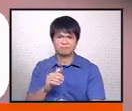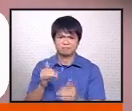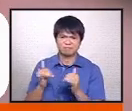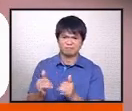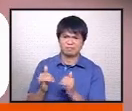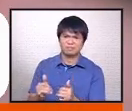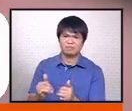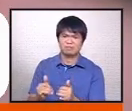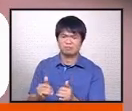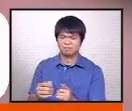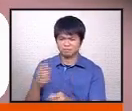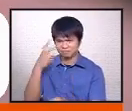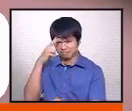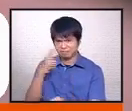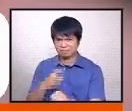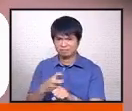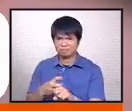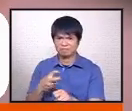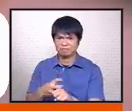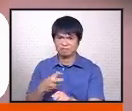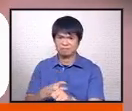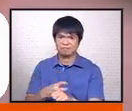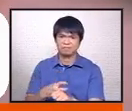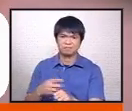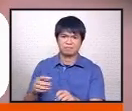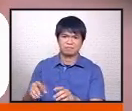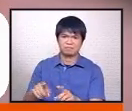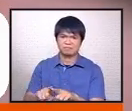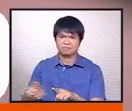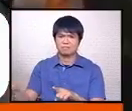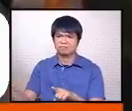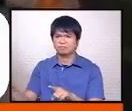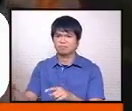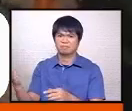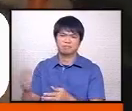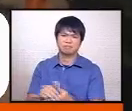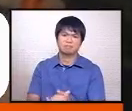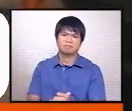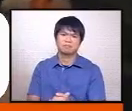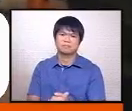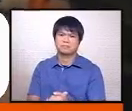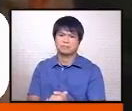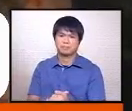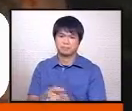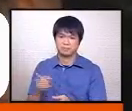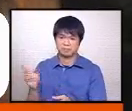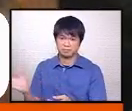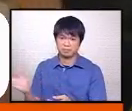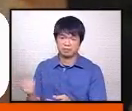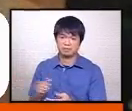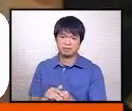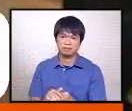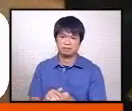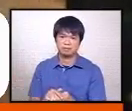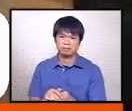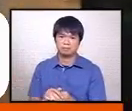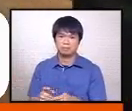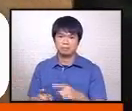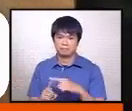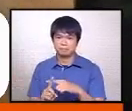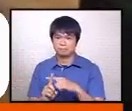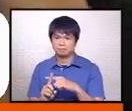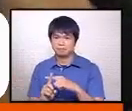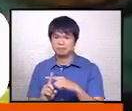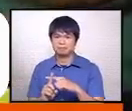ulo, tumatakas. Talagang siya po mismang umaalis. Bukod sa binatilyo, nagpositibo rin sa paggamit